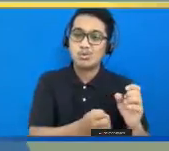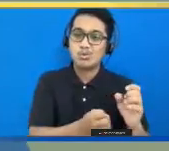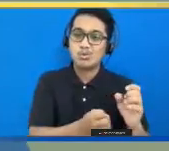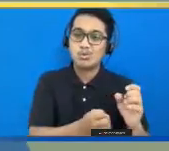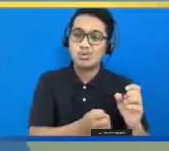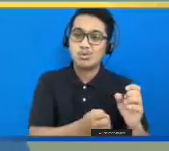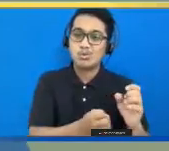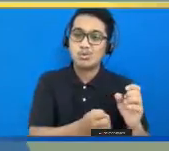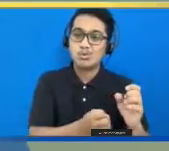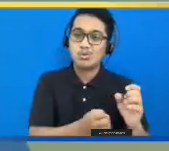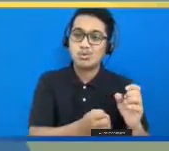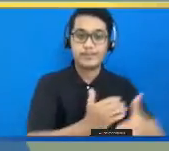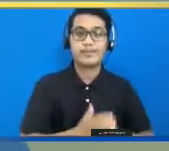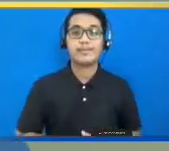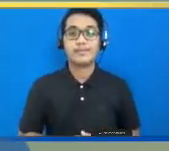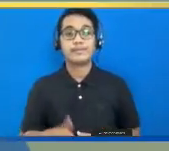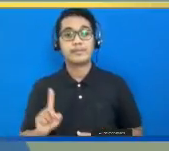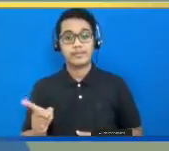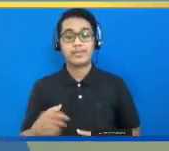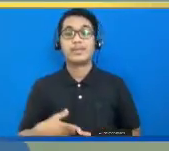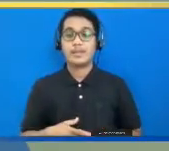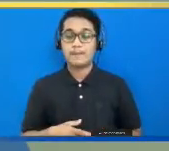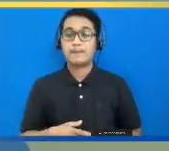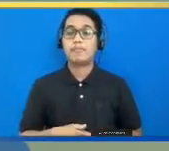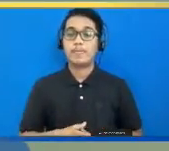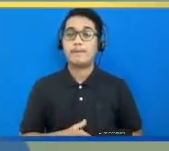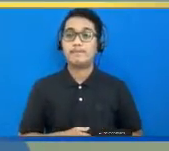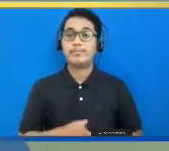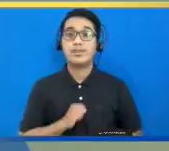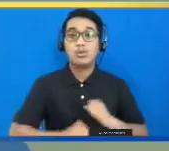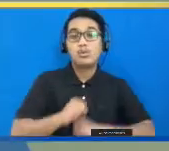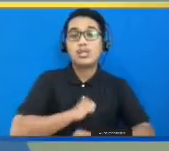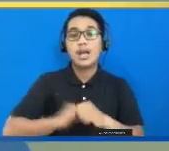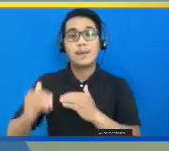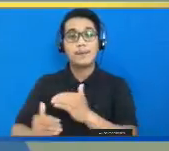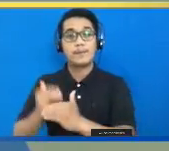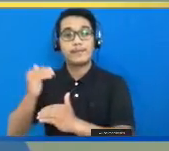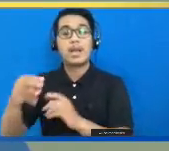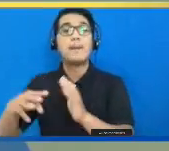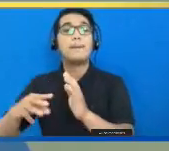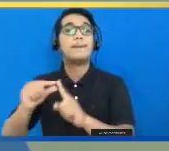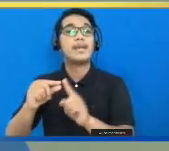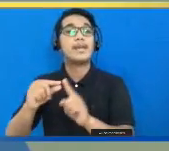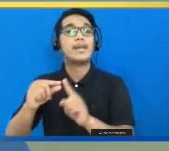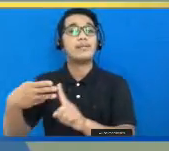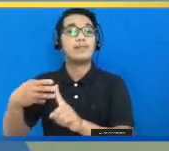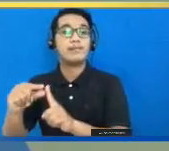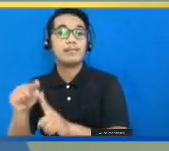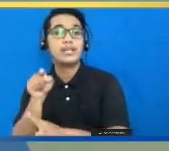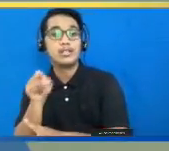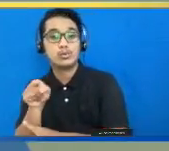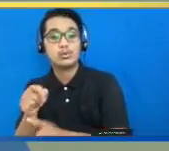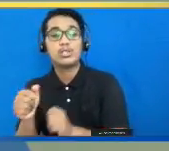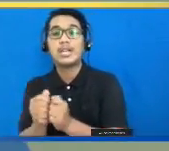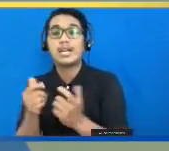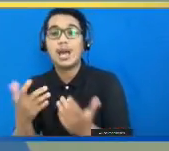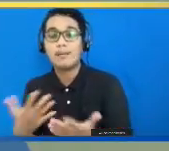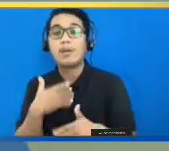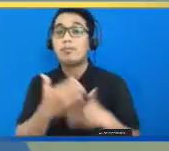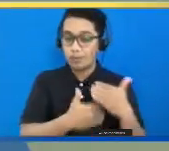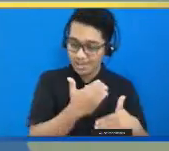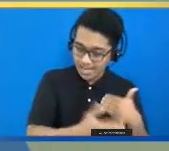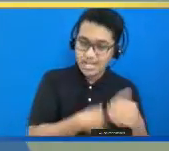berkelanjutan sementara itu Bapak Ibu sekalian upaya peningkatan pnbp diantaranya melalui perbaikan